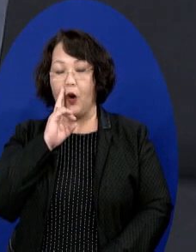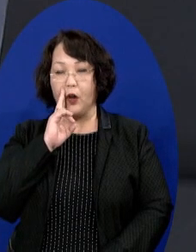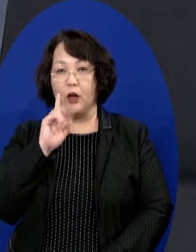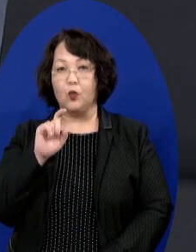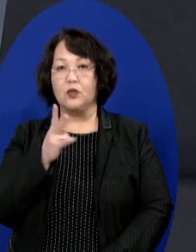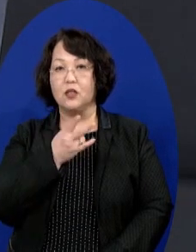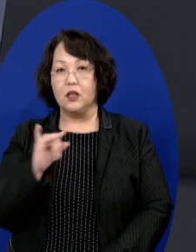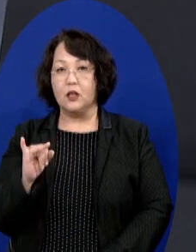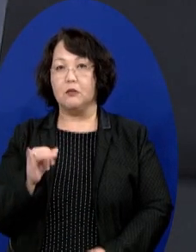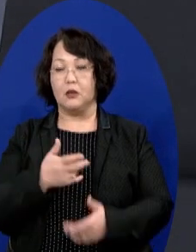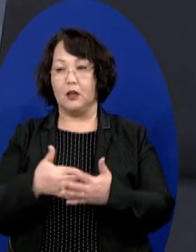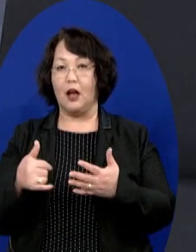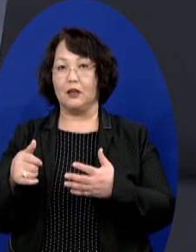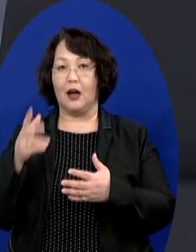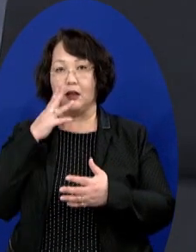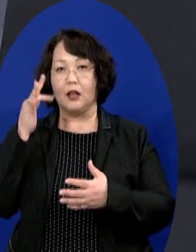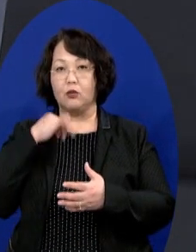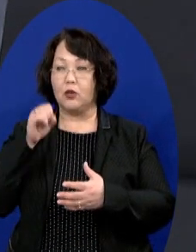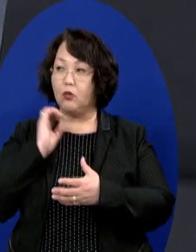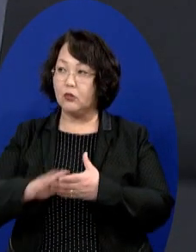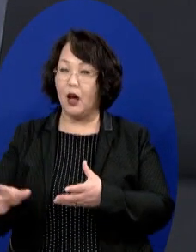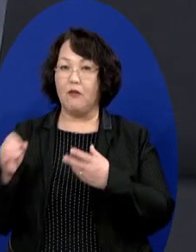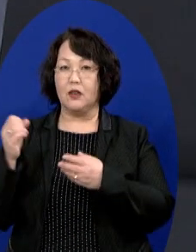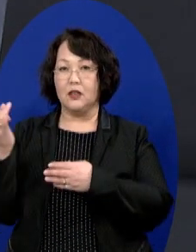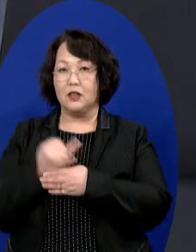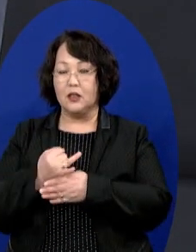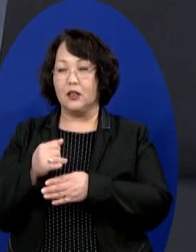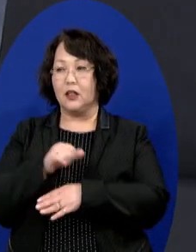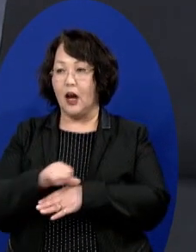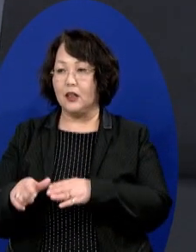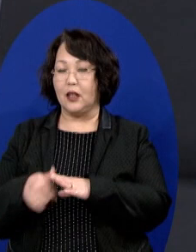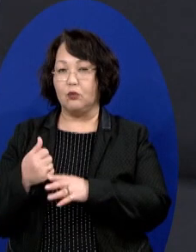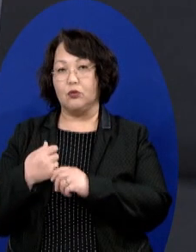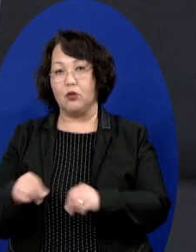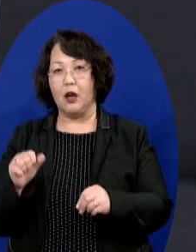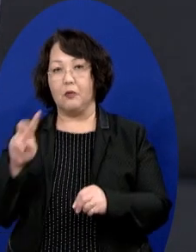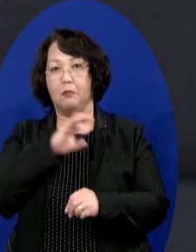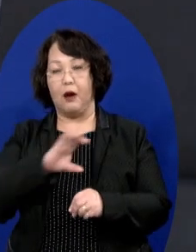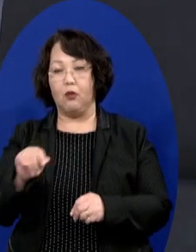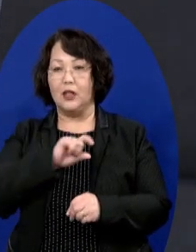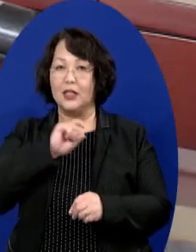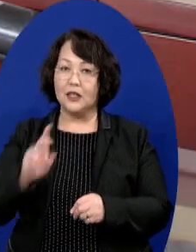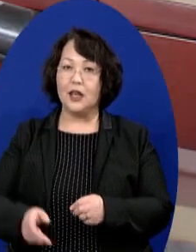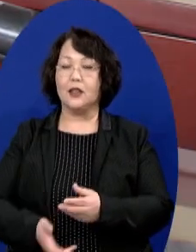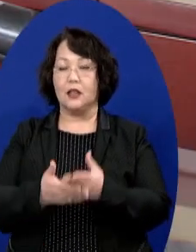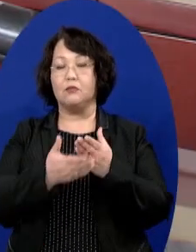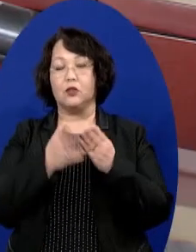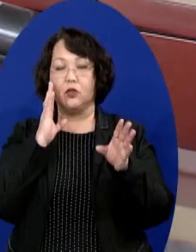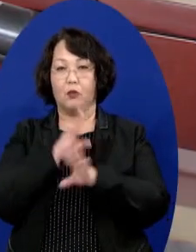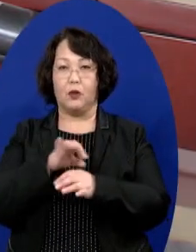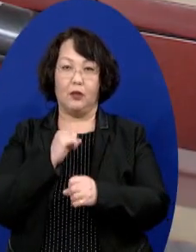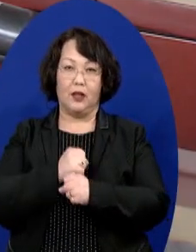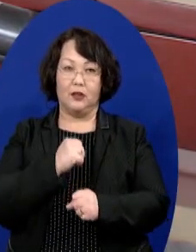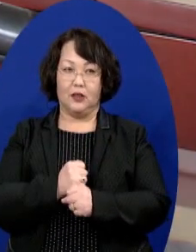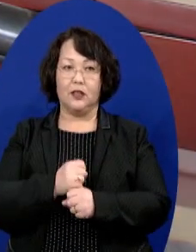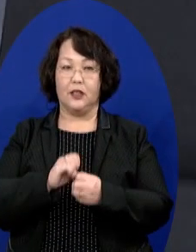түүхийн галийн татвар дээр хөнгөлт үзүүлэх, за аж ахуйн нэгжүүд дээр зээлийн дэмжлэг өгөх гэдэг энэ арга хэмжээнүүд бол хавдна